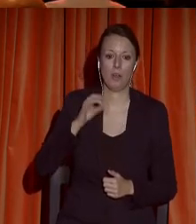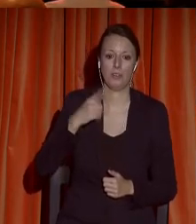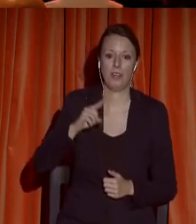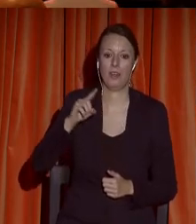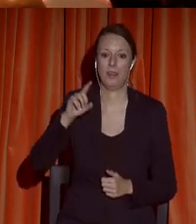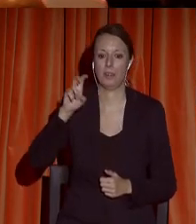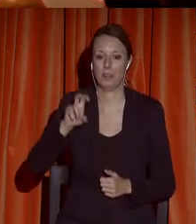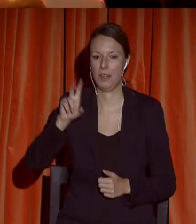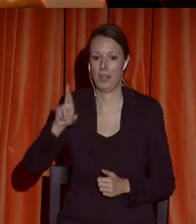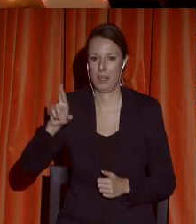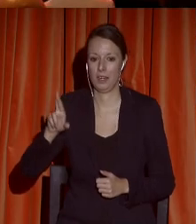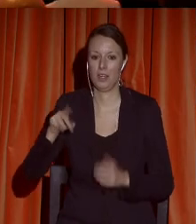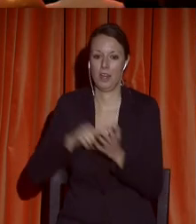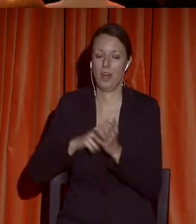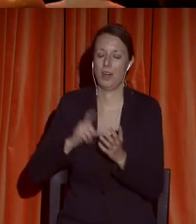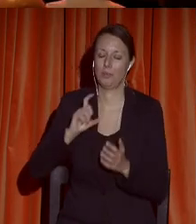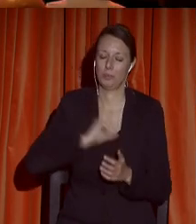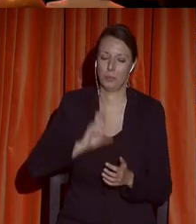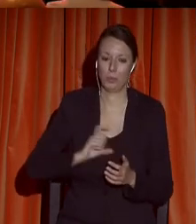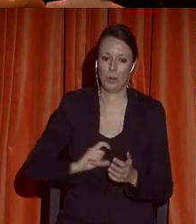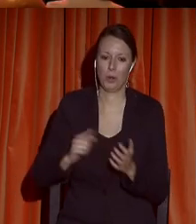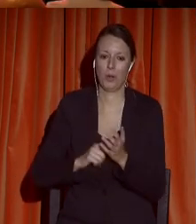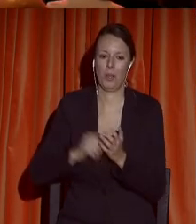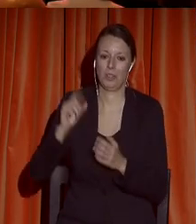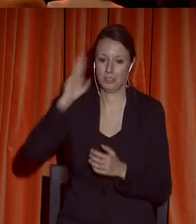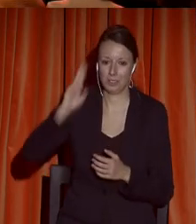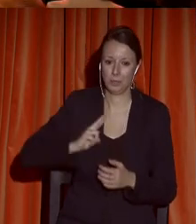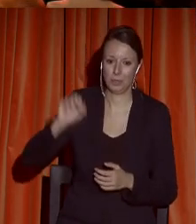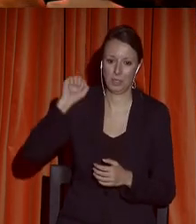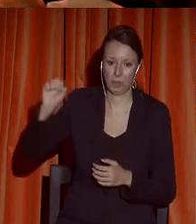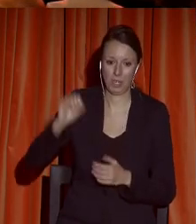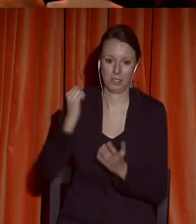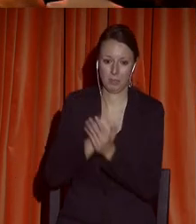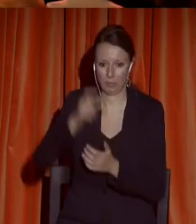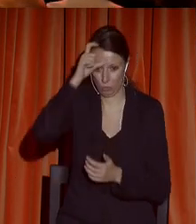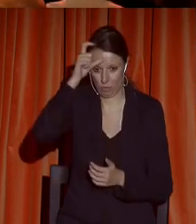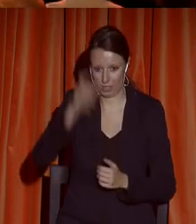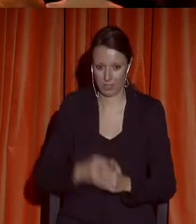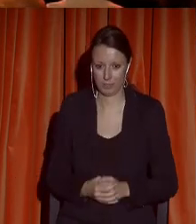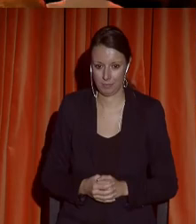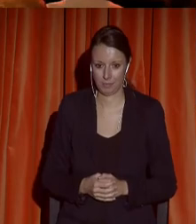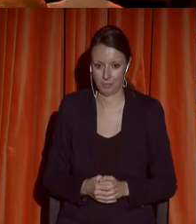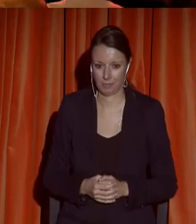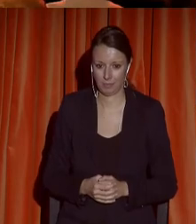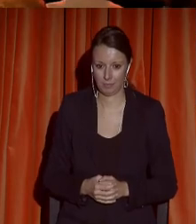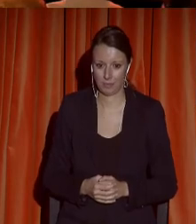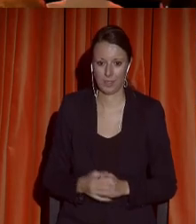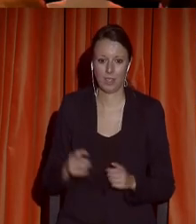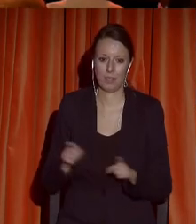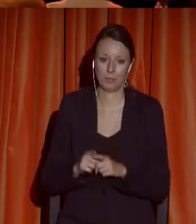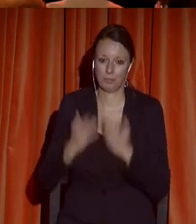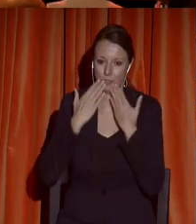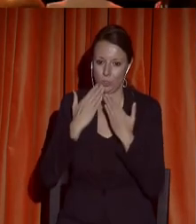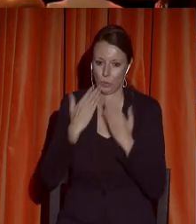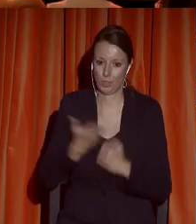Instytucji Demokratycznych i Praw Człowieka. I z tego miejsca chciałam jeszcze raz bardzo serdecznie